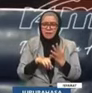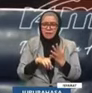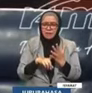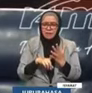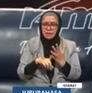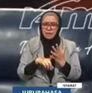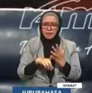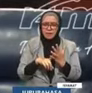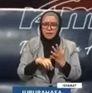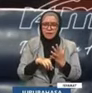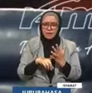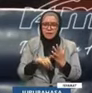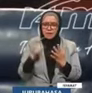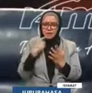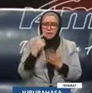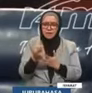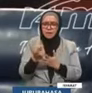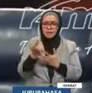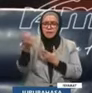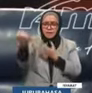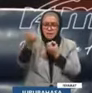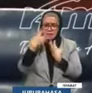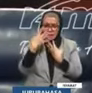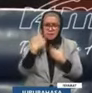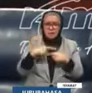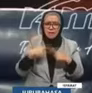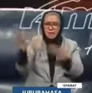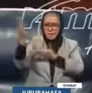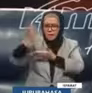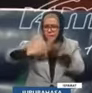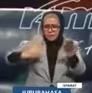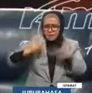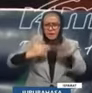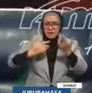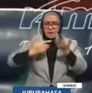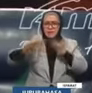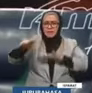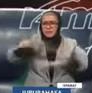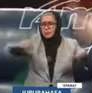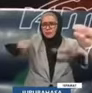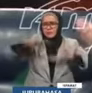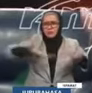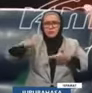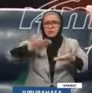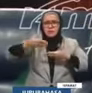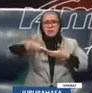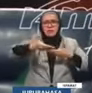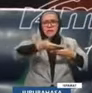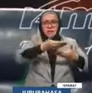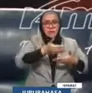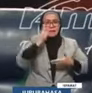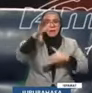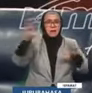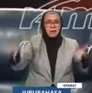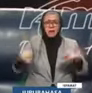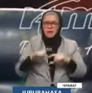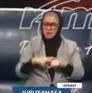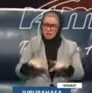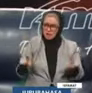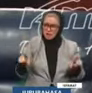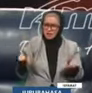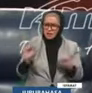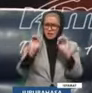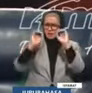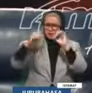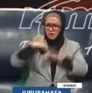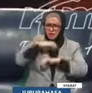sesi 5 urus akan diadakan untuk 2 tahun tetapi tak ada ahli parlimen pun telah dijemput